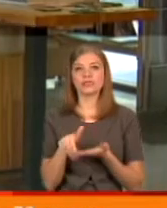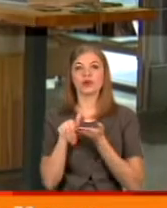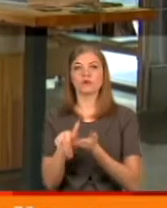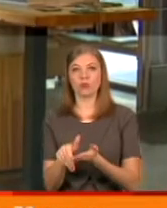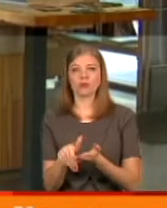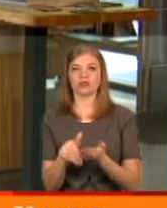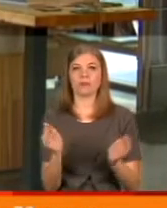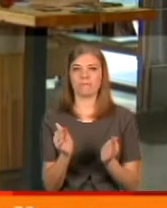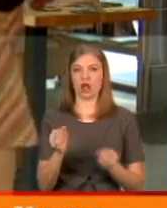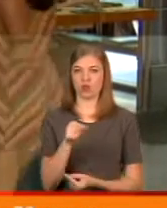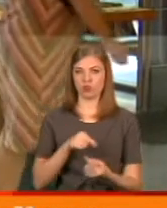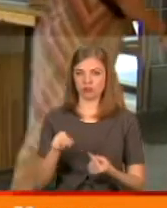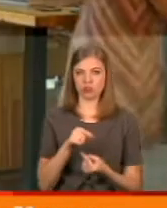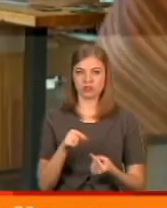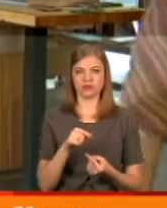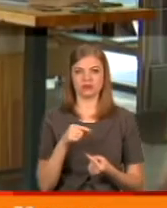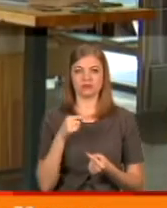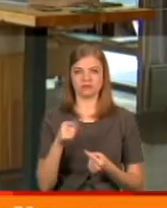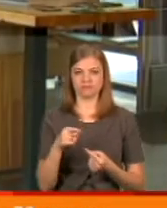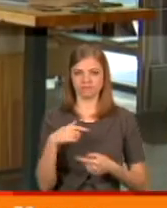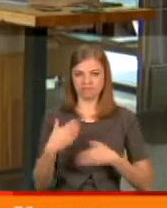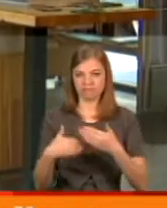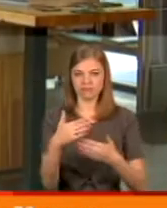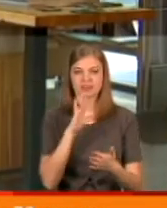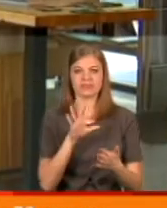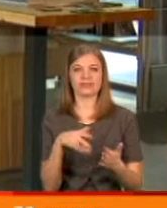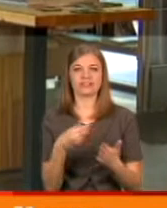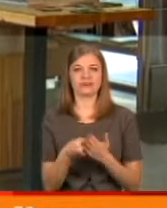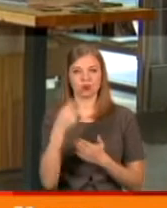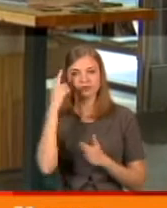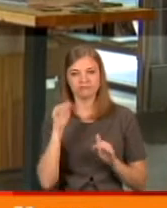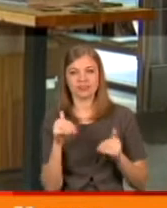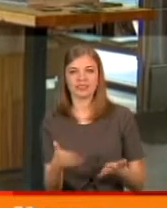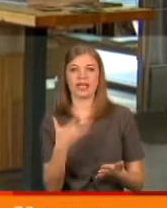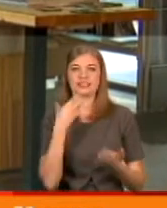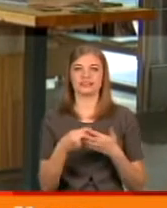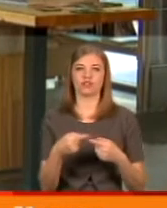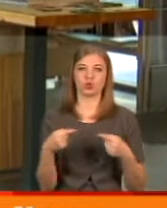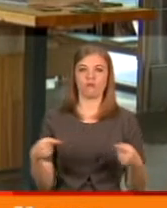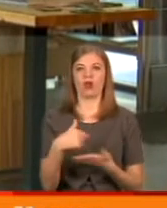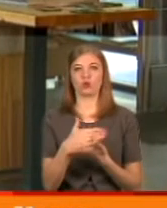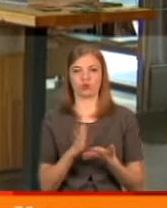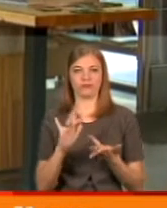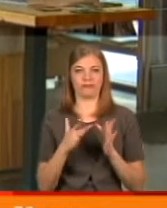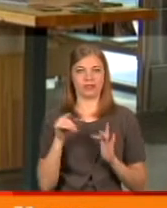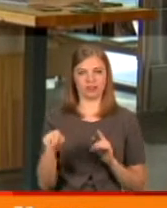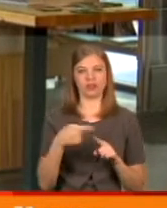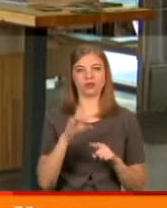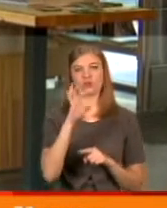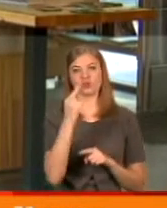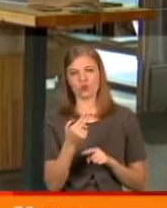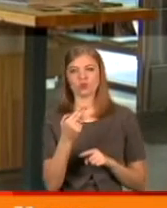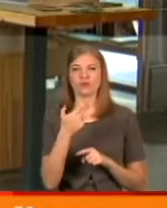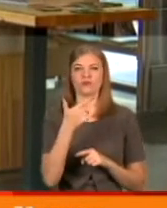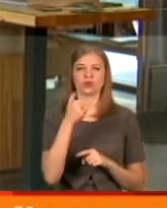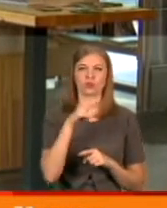малому бізнесу продвинути свої ідеї, свої товари і услуги в інтернеті та в соціальних сетях,